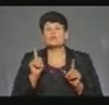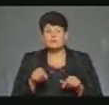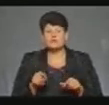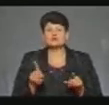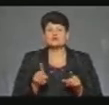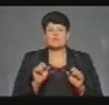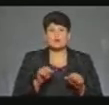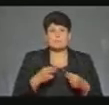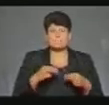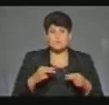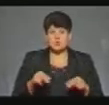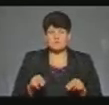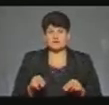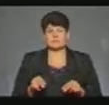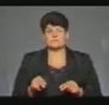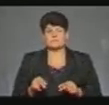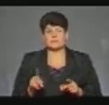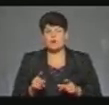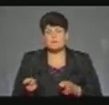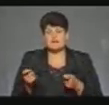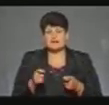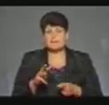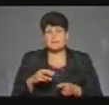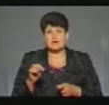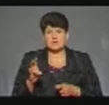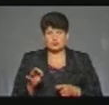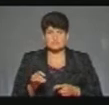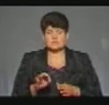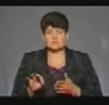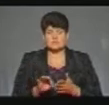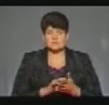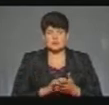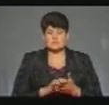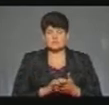могли продавали, в основному продавати не було що, тому що привезене майно моментально,